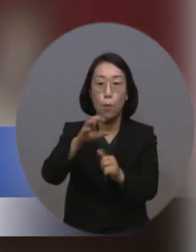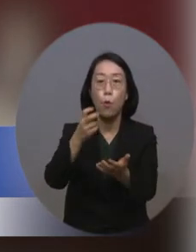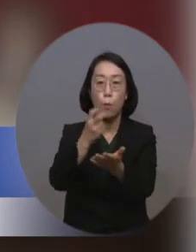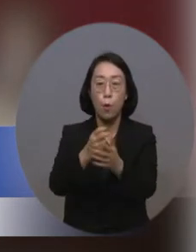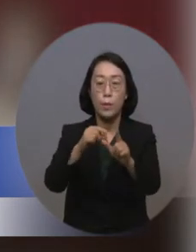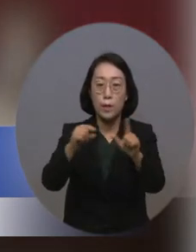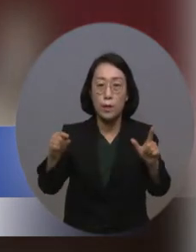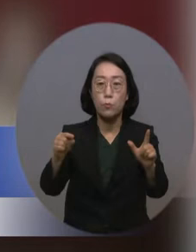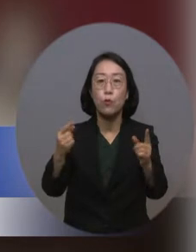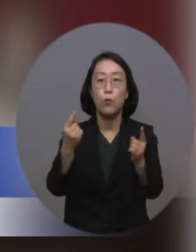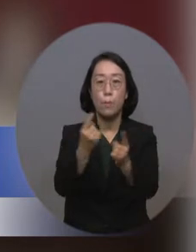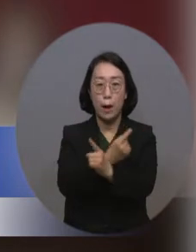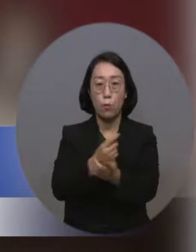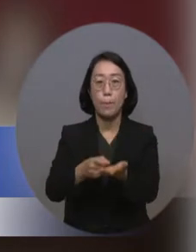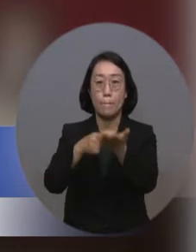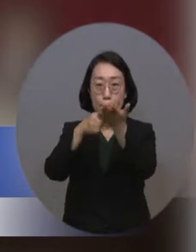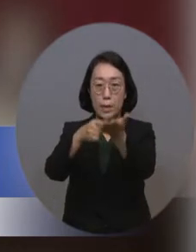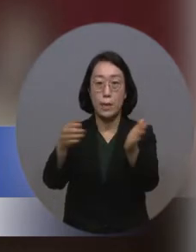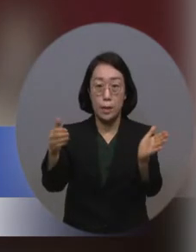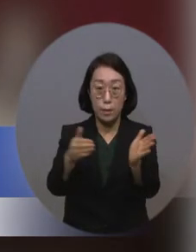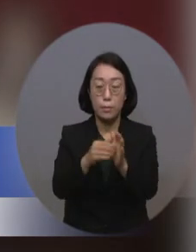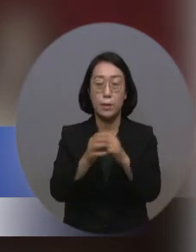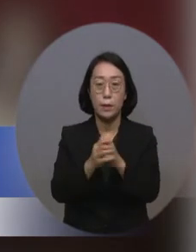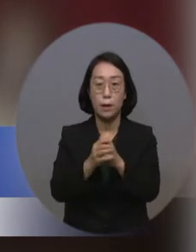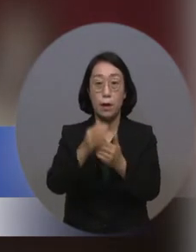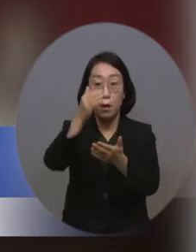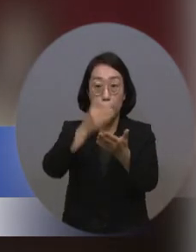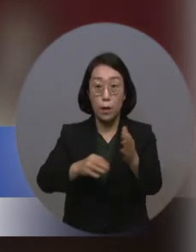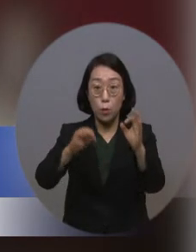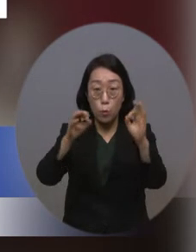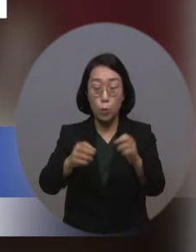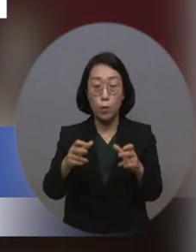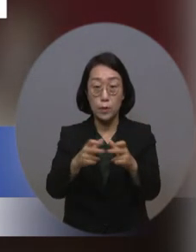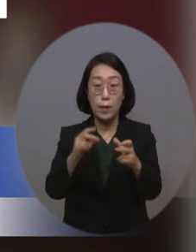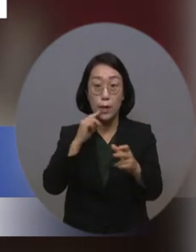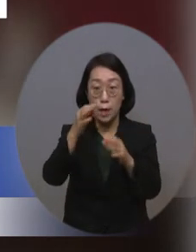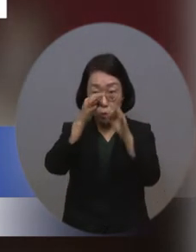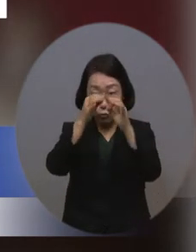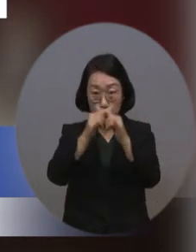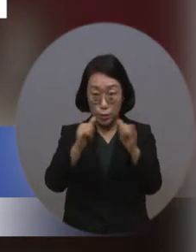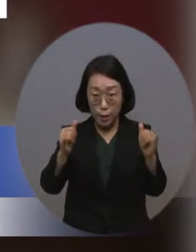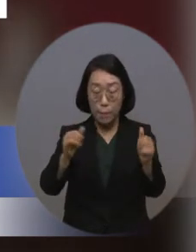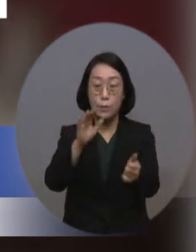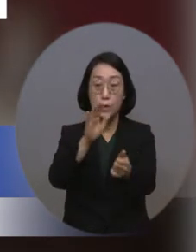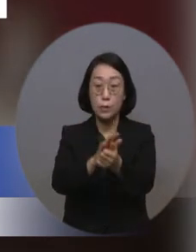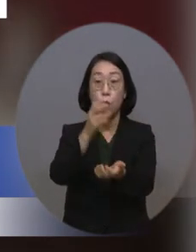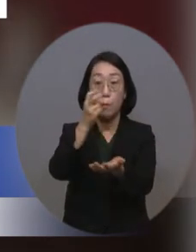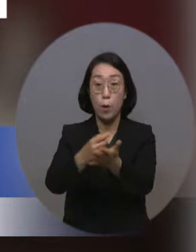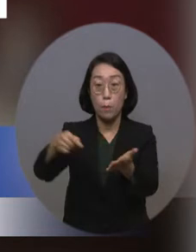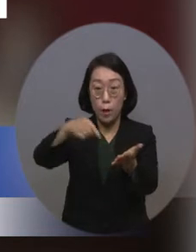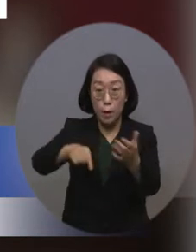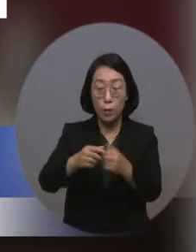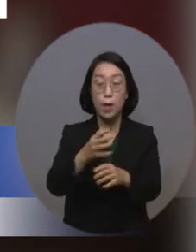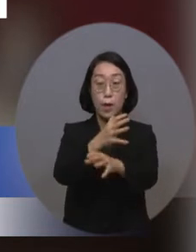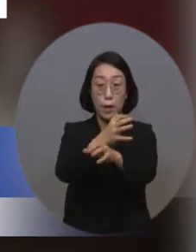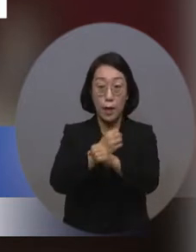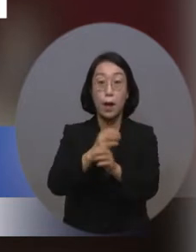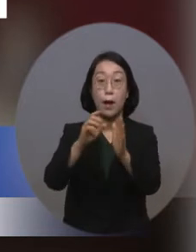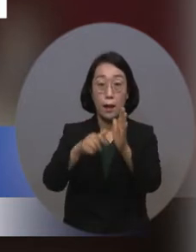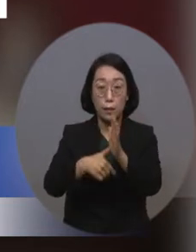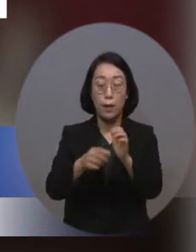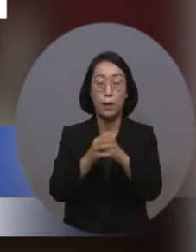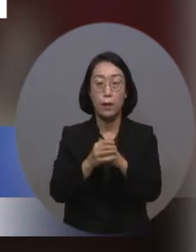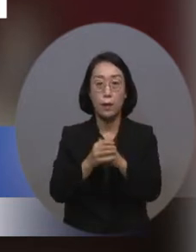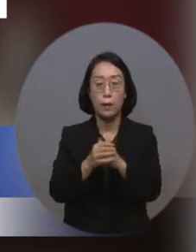개정법률안을 대표 발휘했습니다 개정안에는 장애 예술인지원법에 따른 장애 예술인가 근로계약을 체결하는